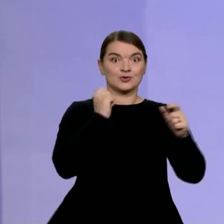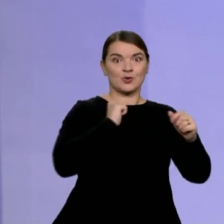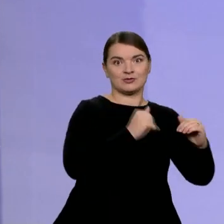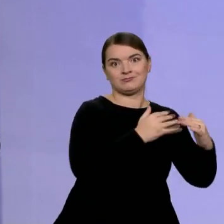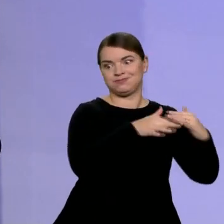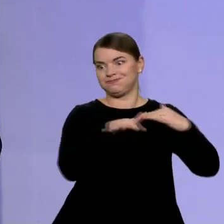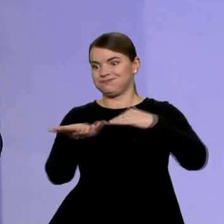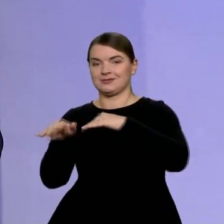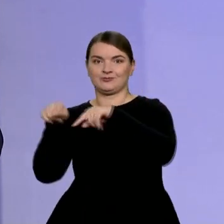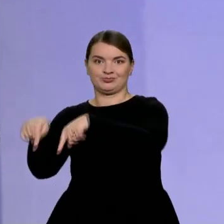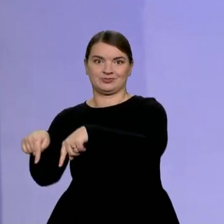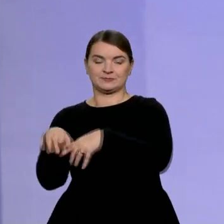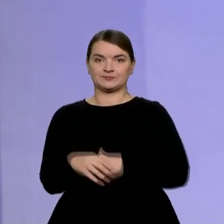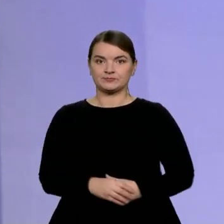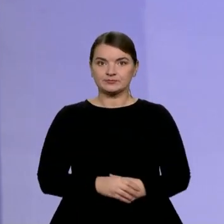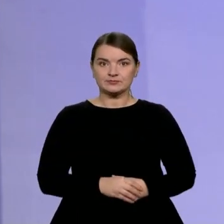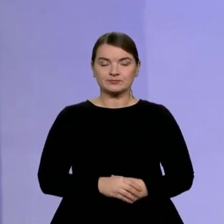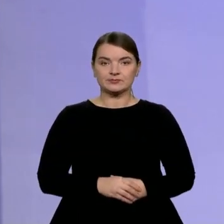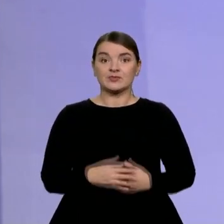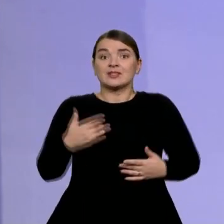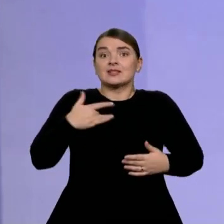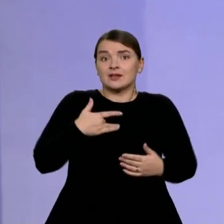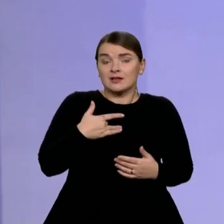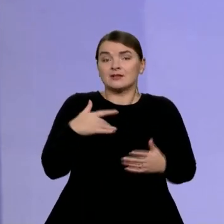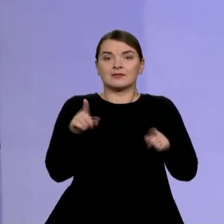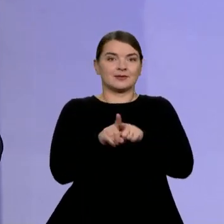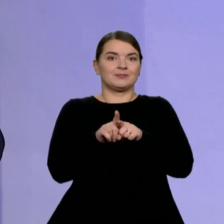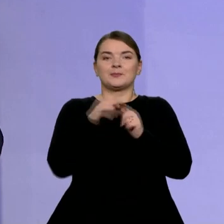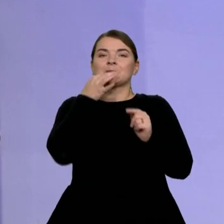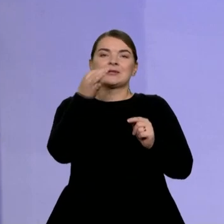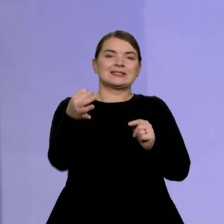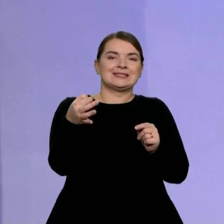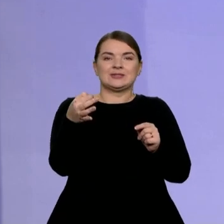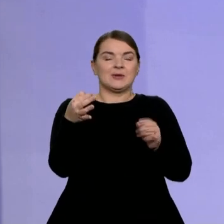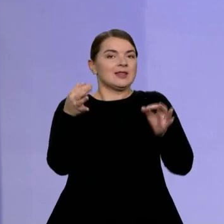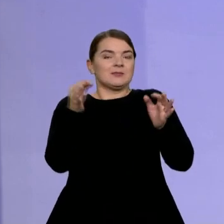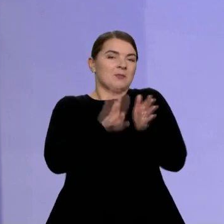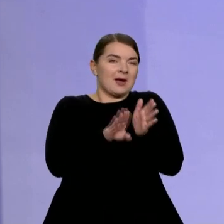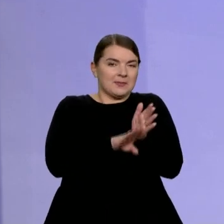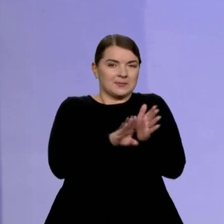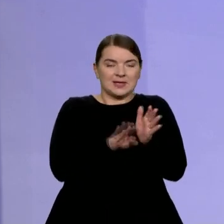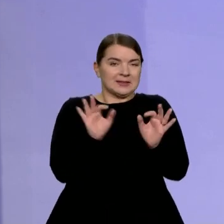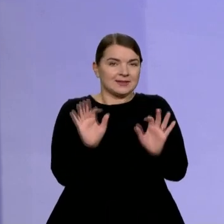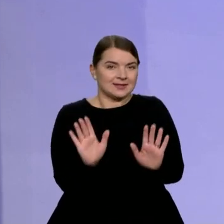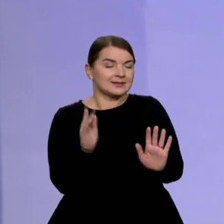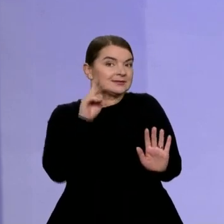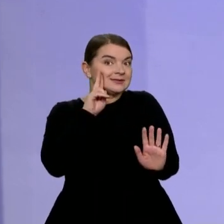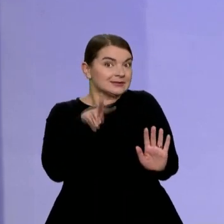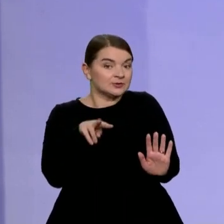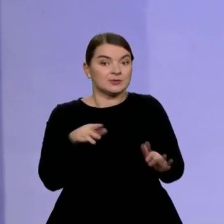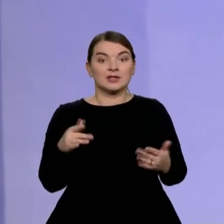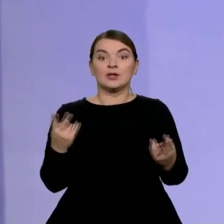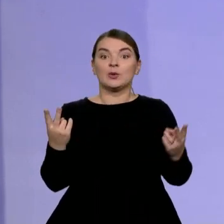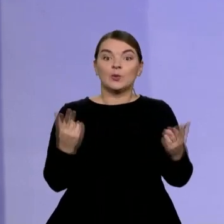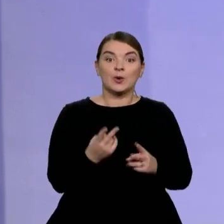jų labai daug. Galbūt nuskambėsiu nepopuliariai, galbūt aš neteisus, bet galbūt mes turėtume ir